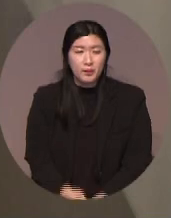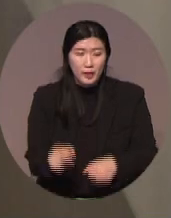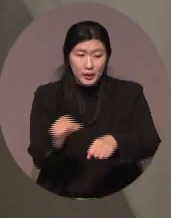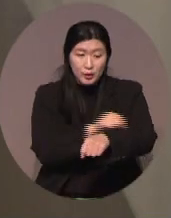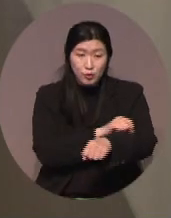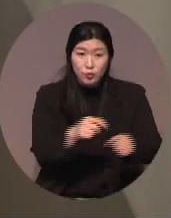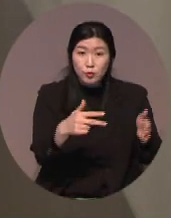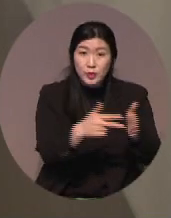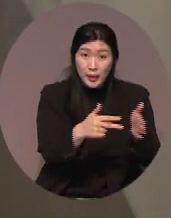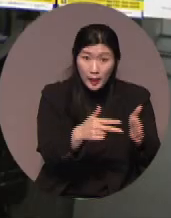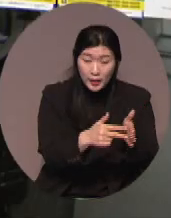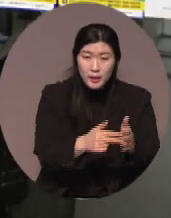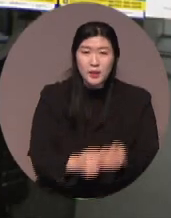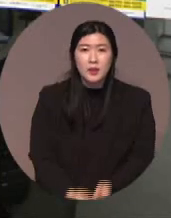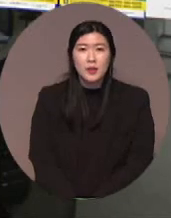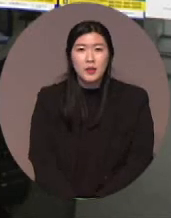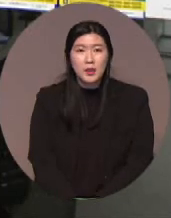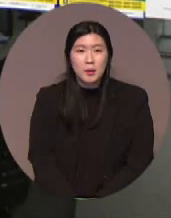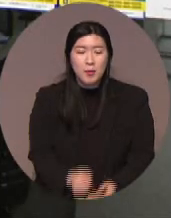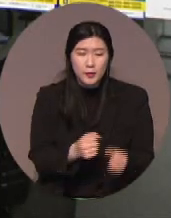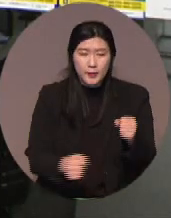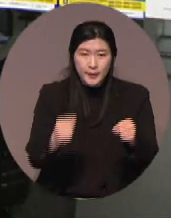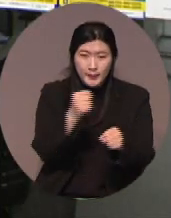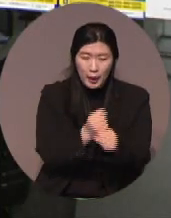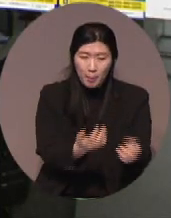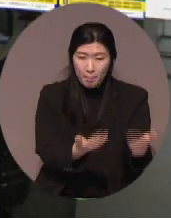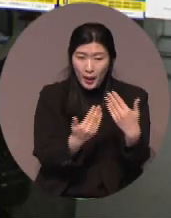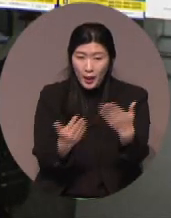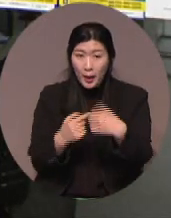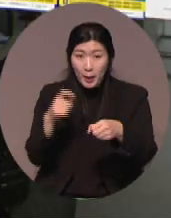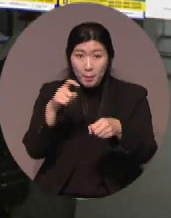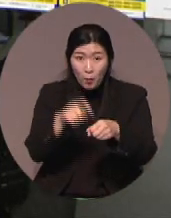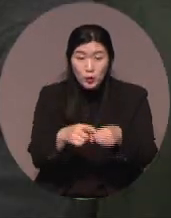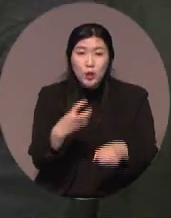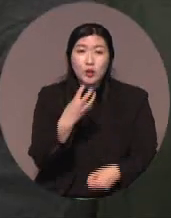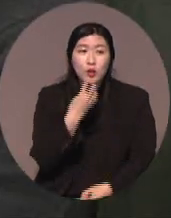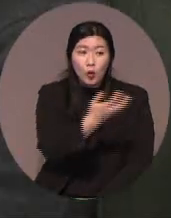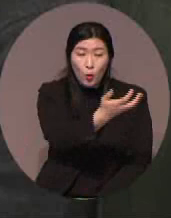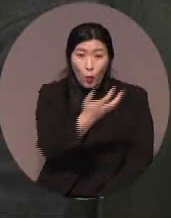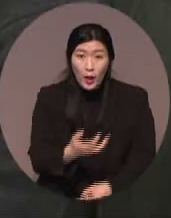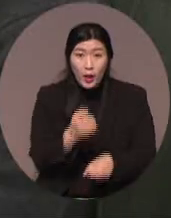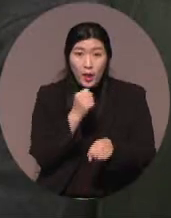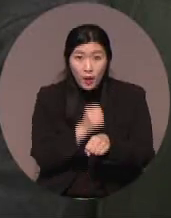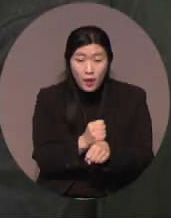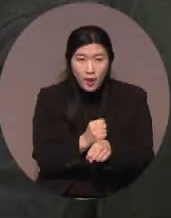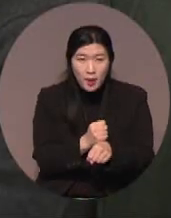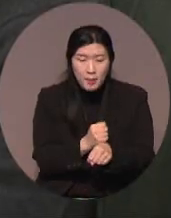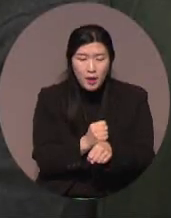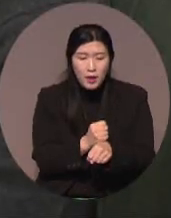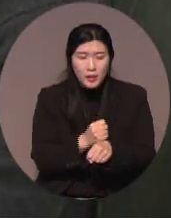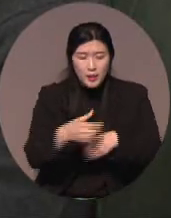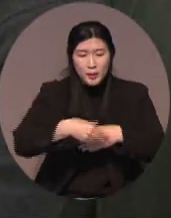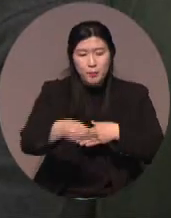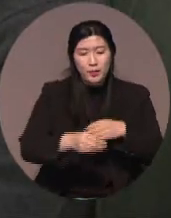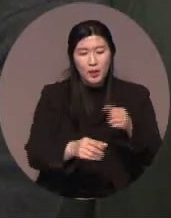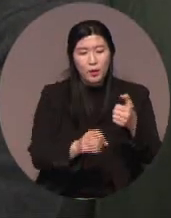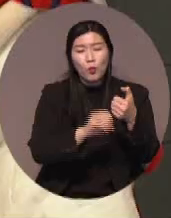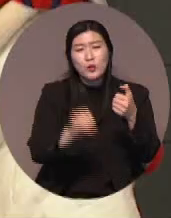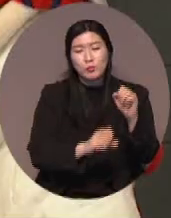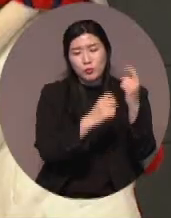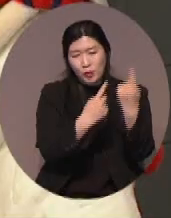진흥재단은 사이언스 콤플렉스의 스타트업 유출을 위해 수도권에서 이전하거나 과학기술 업체에 대해서는 최대